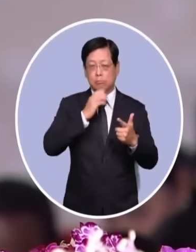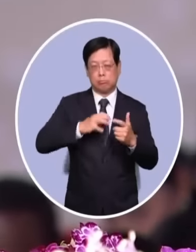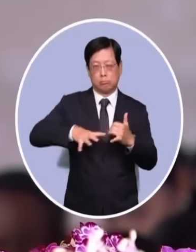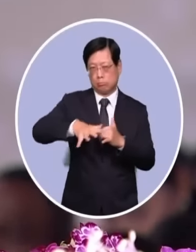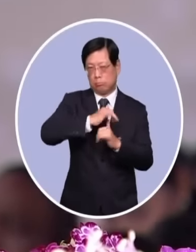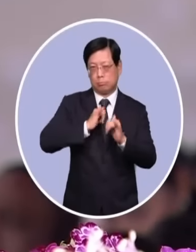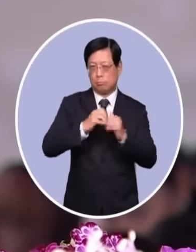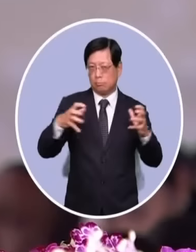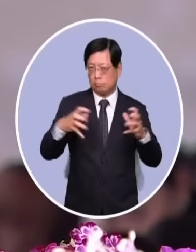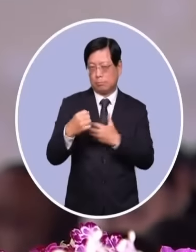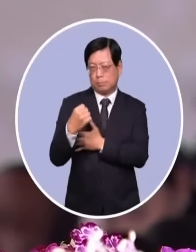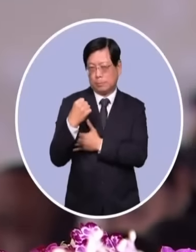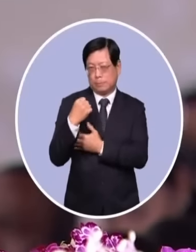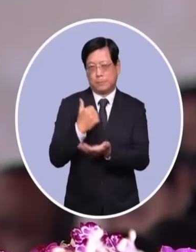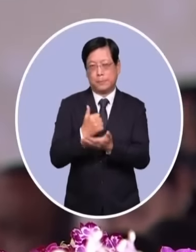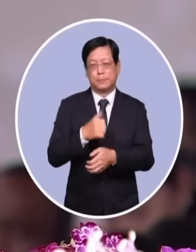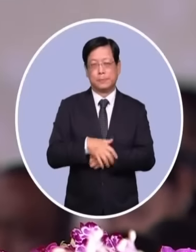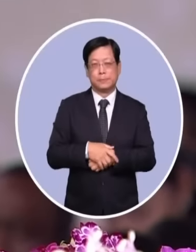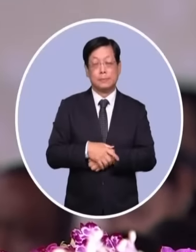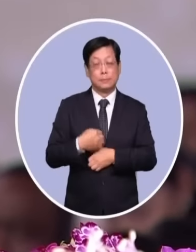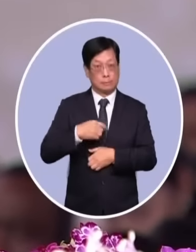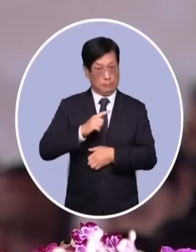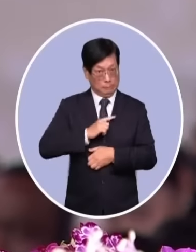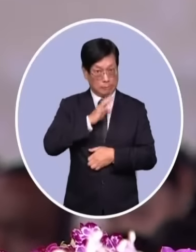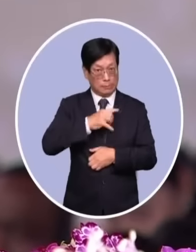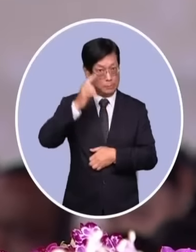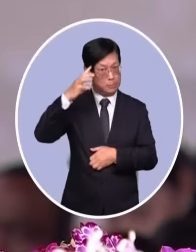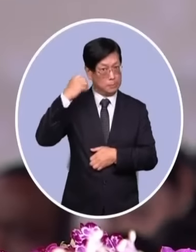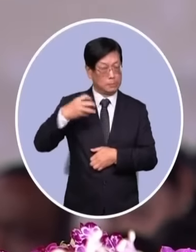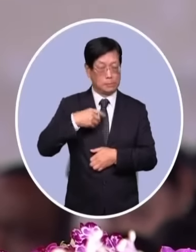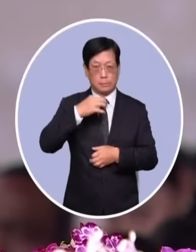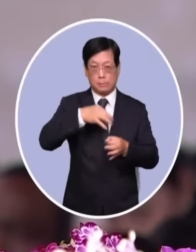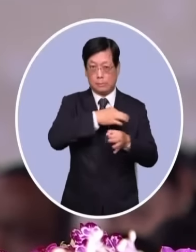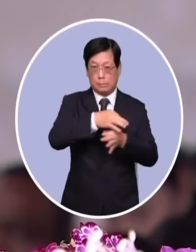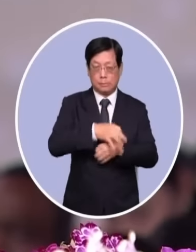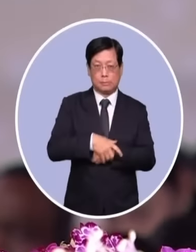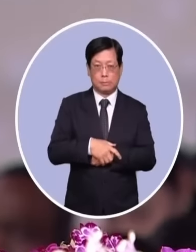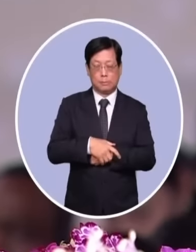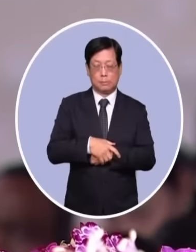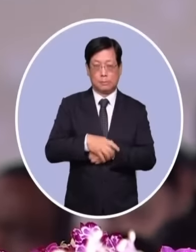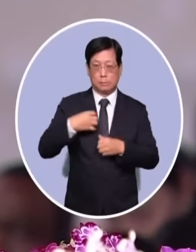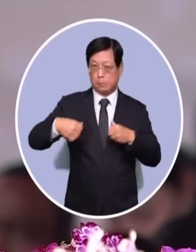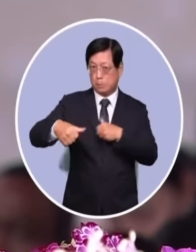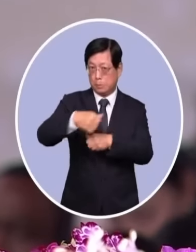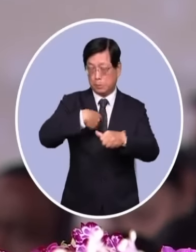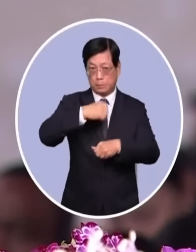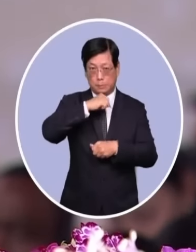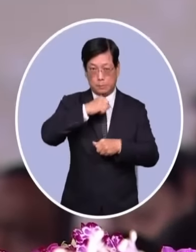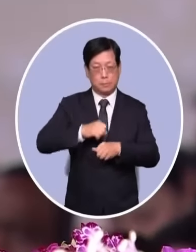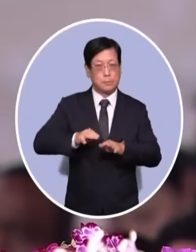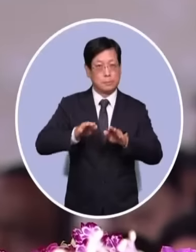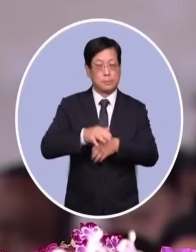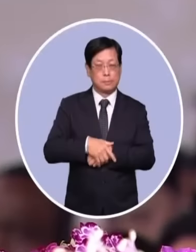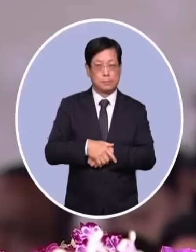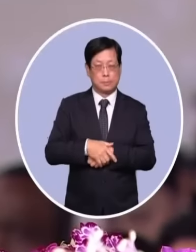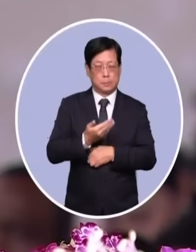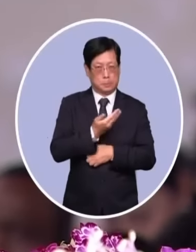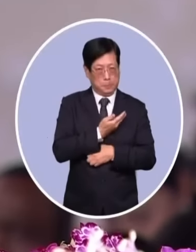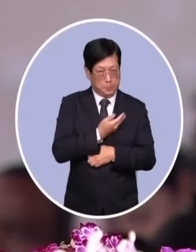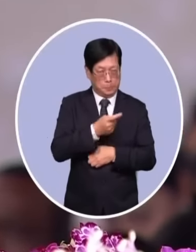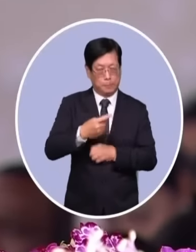人的共同打拼。我们要以创新经济、均衡台湾、包